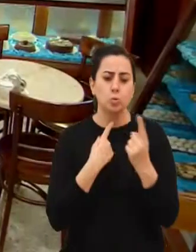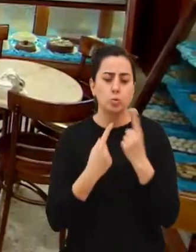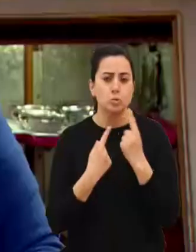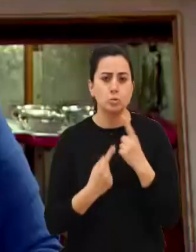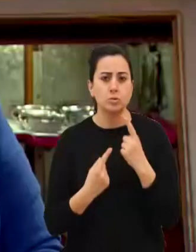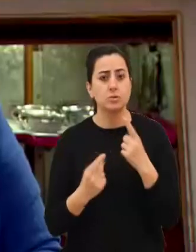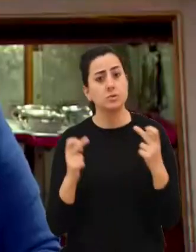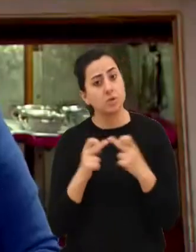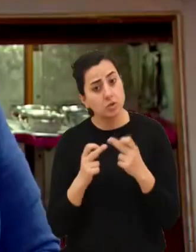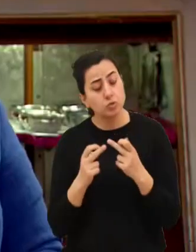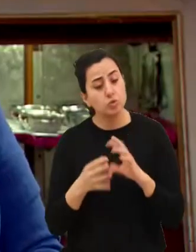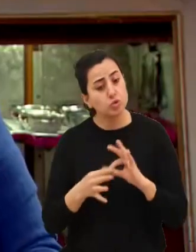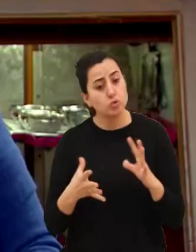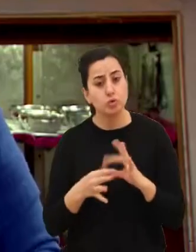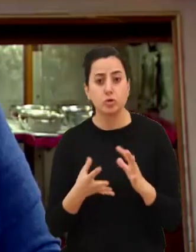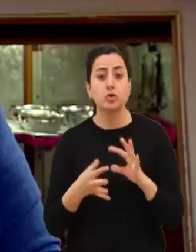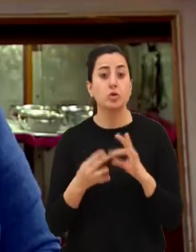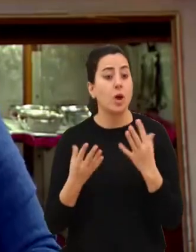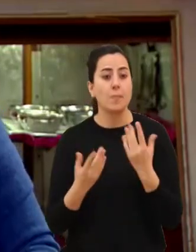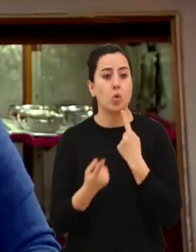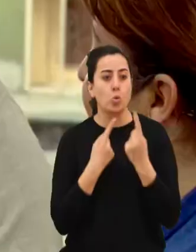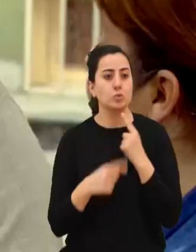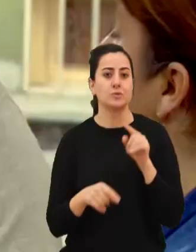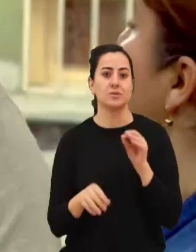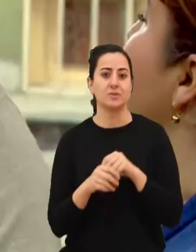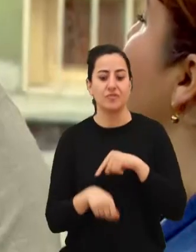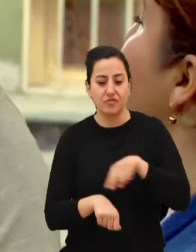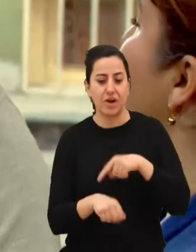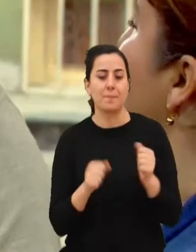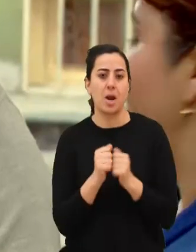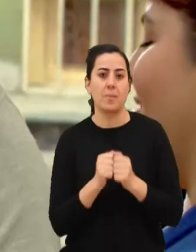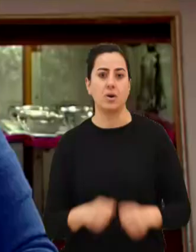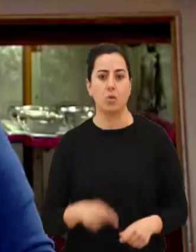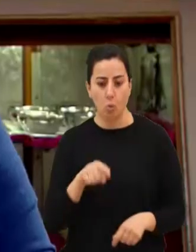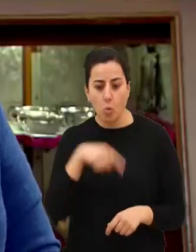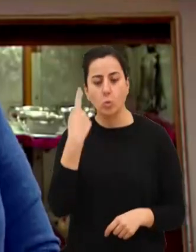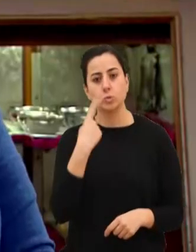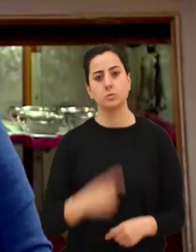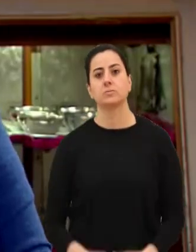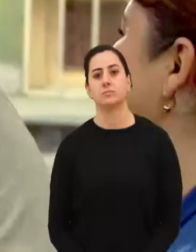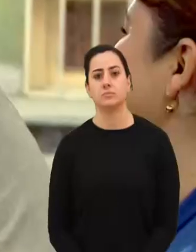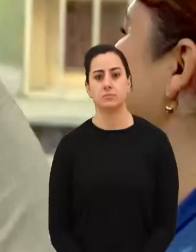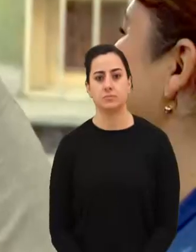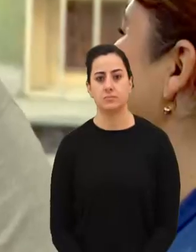konuşuyoruz, tartışıyoruz, çözüyoruz, çözebiliyoruz. Ama bir konuşuyoruz, bir aynı evde vakit geçiriyoruz. O yüzden.